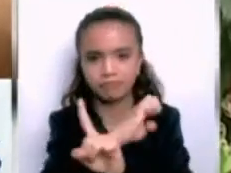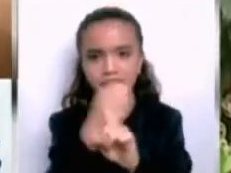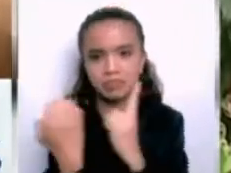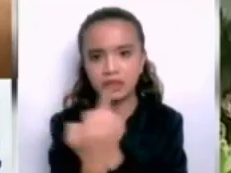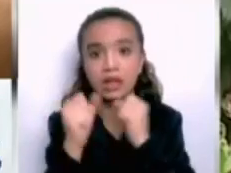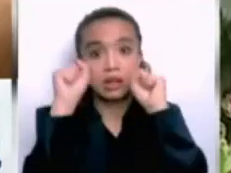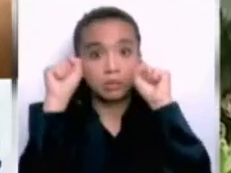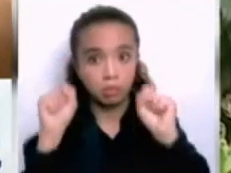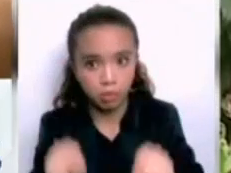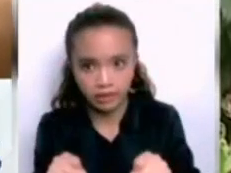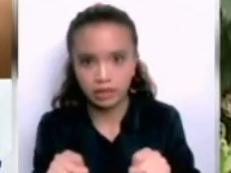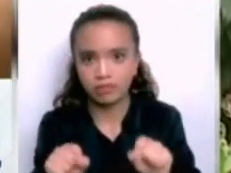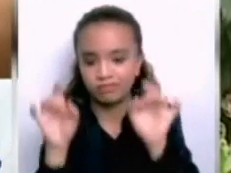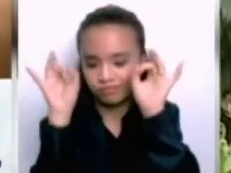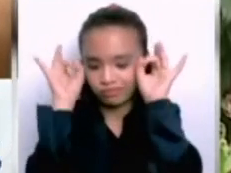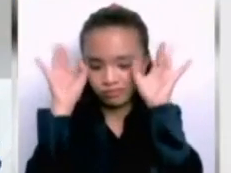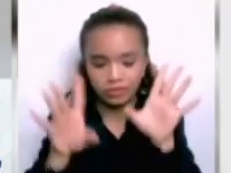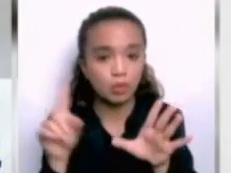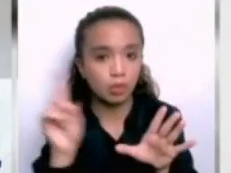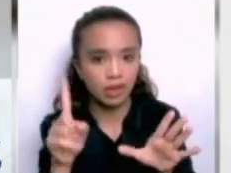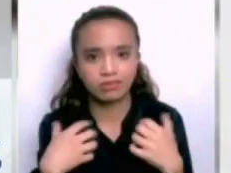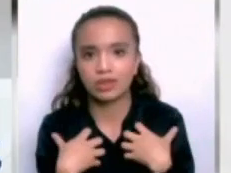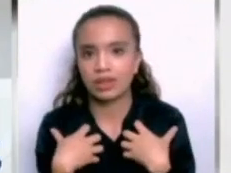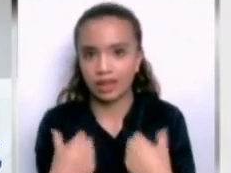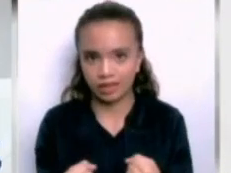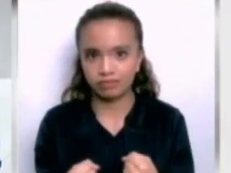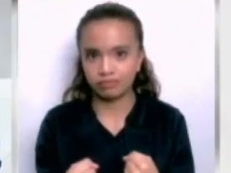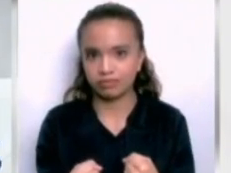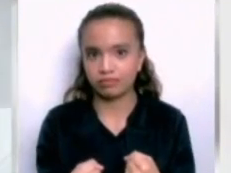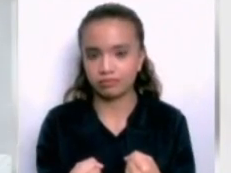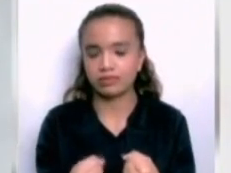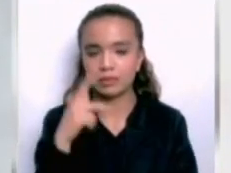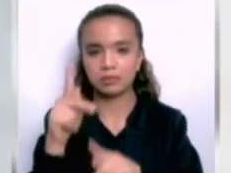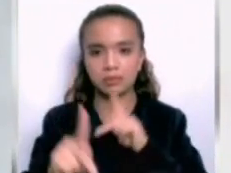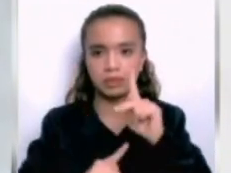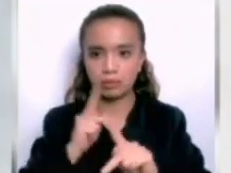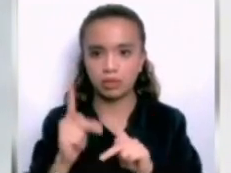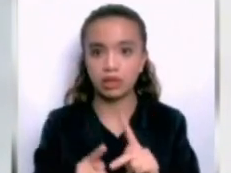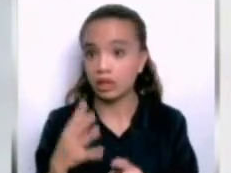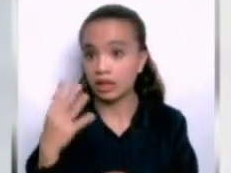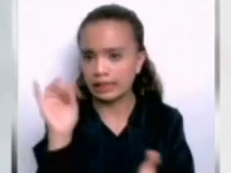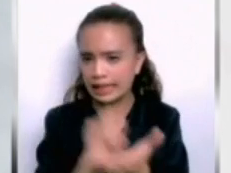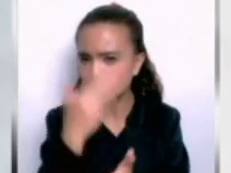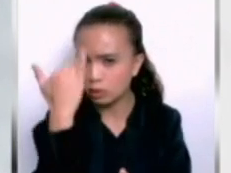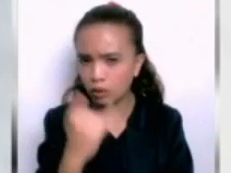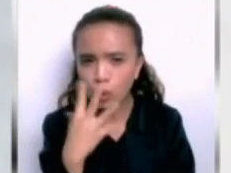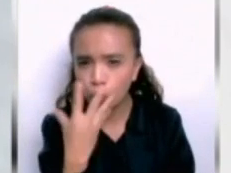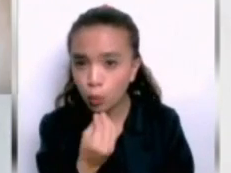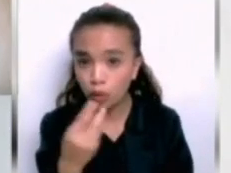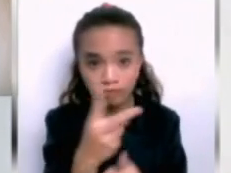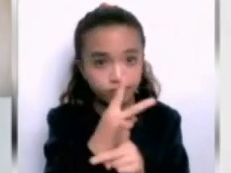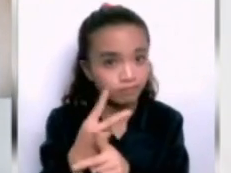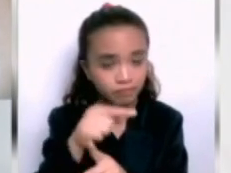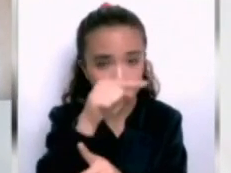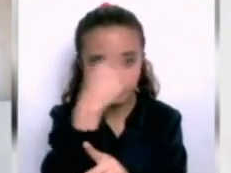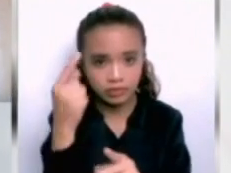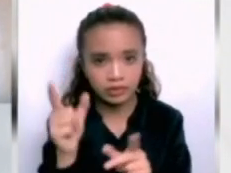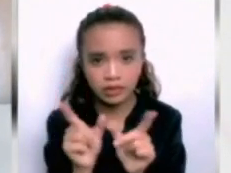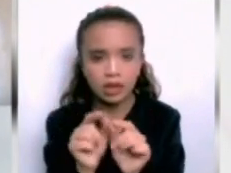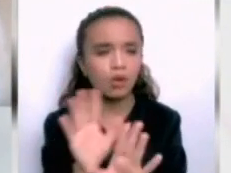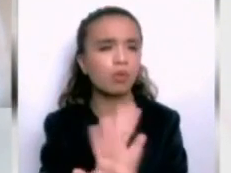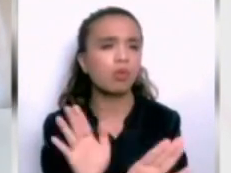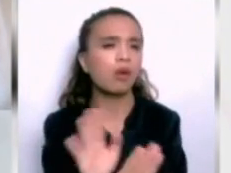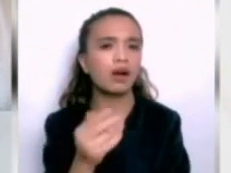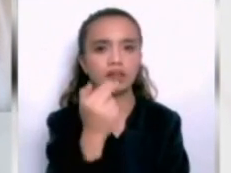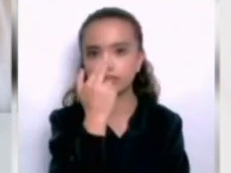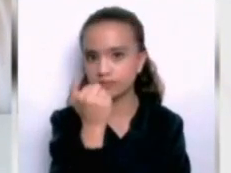sa peligro ang kalusugan ng tao kaya sa mga nag-aalaga ng black ants huwag daw ito gawing biro di hamak na mas